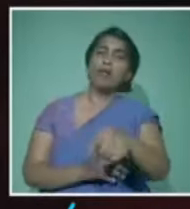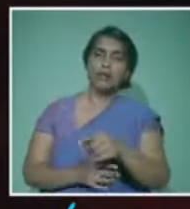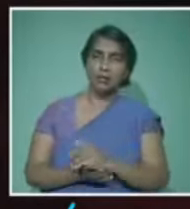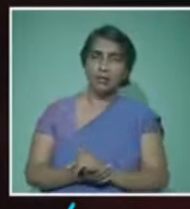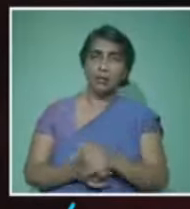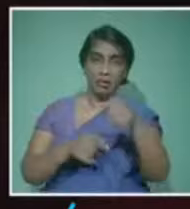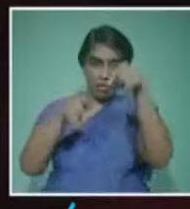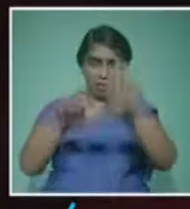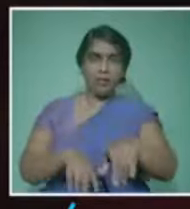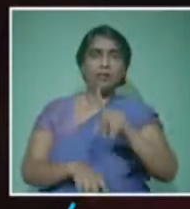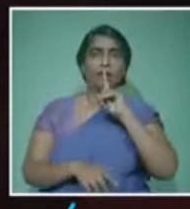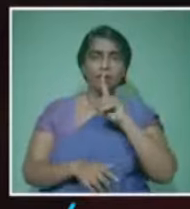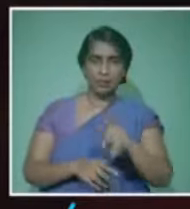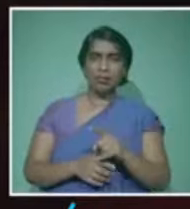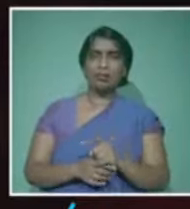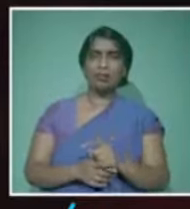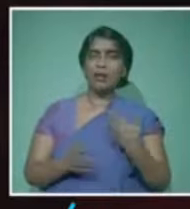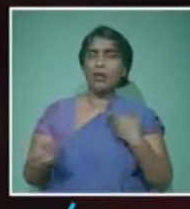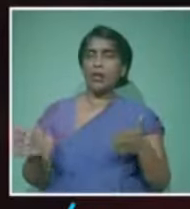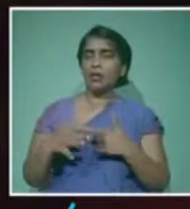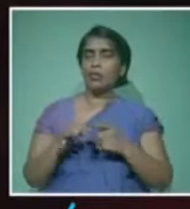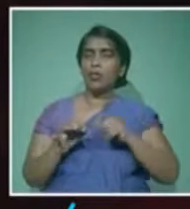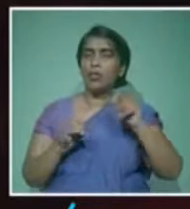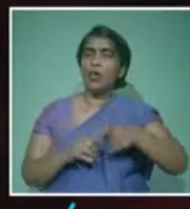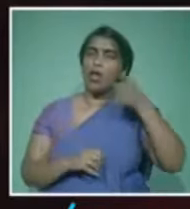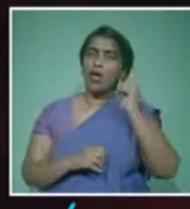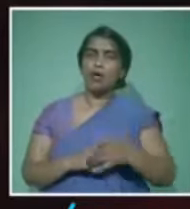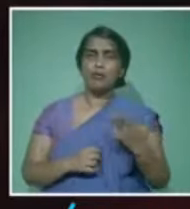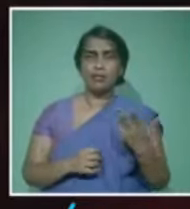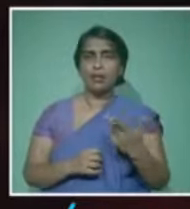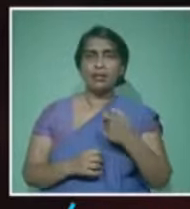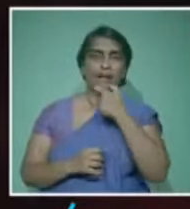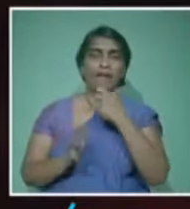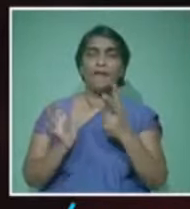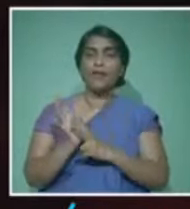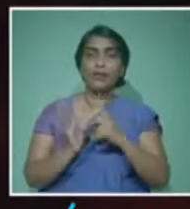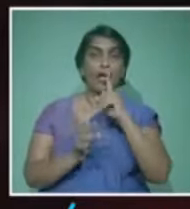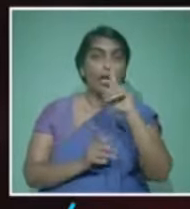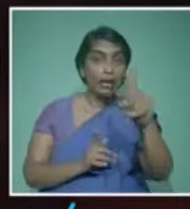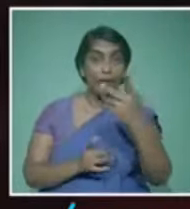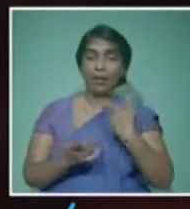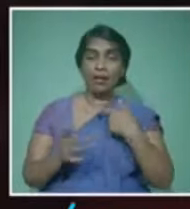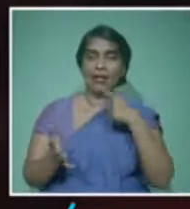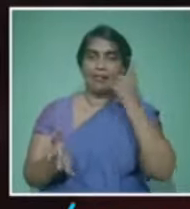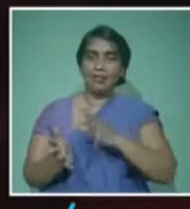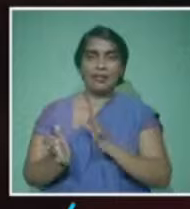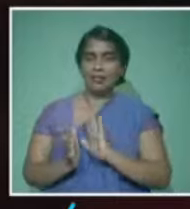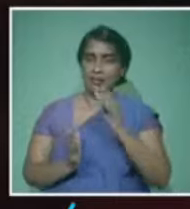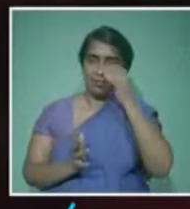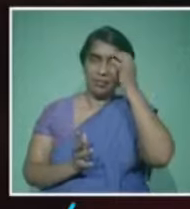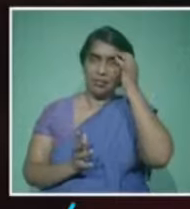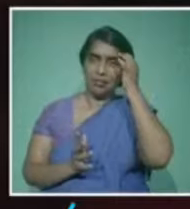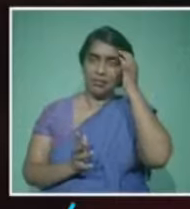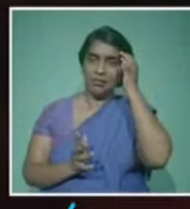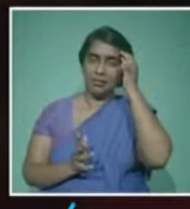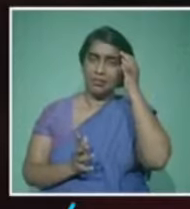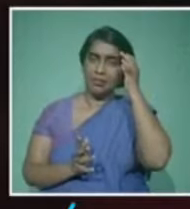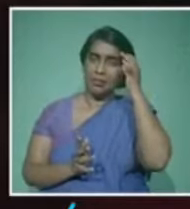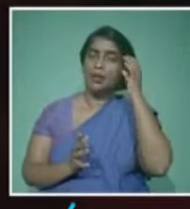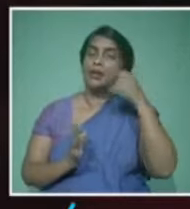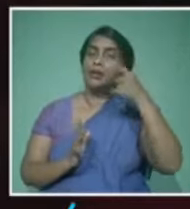මෙතන ඉඳගෙන කිව්වේ එතන අපි කැබිනට් මණ්ඩලයේ අනුමැතිය ගත්තා. මේක විමල් ඇමතුමා කියපු ඉඳ ගත්ත නෙමෙයි. මම එක දෙයක් කියන්නම්. ගරු